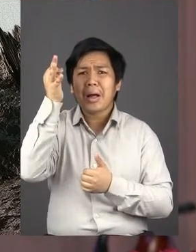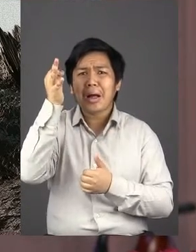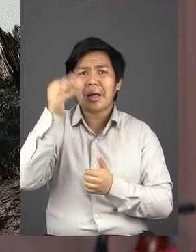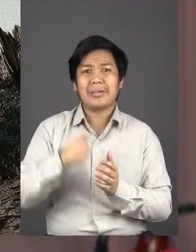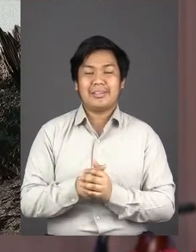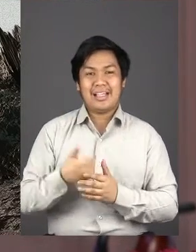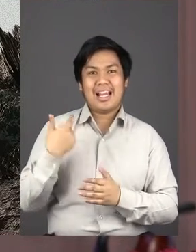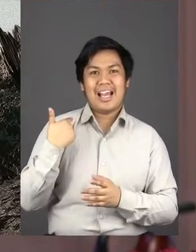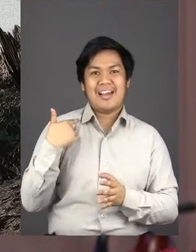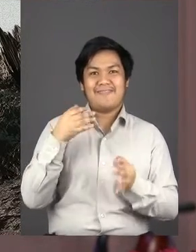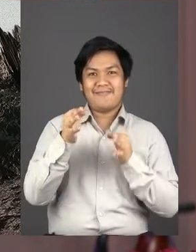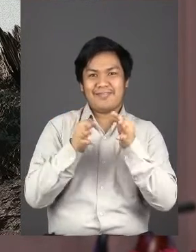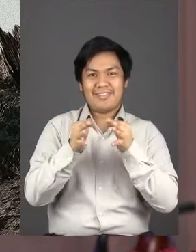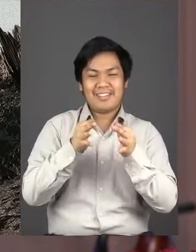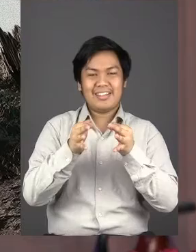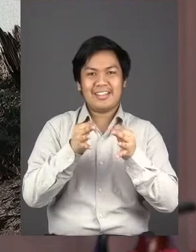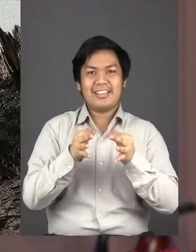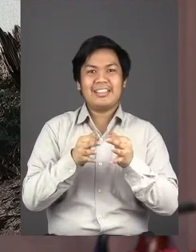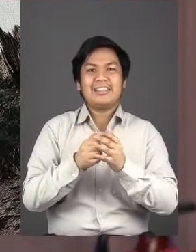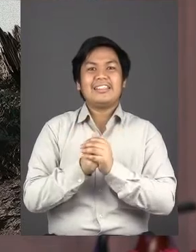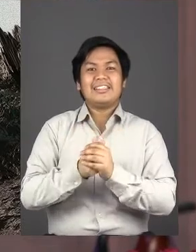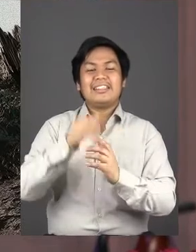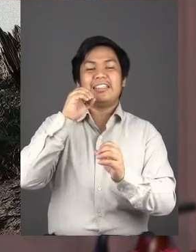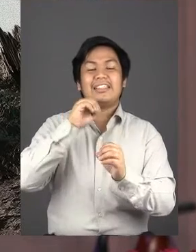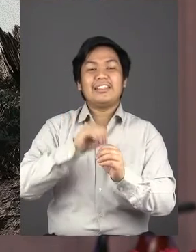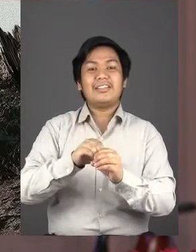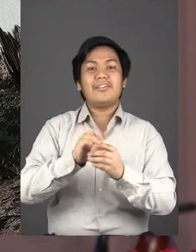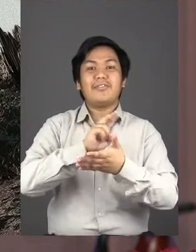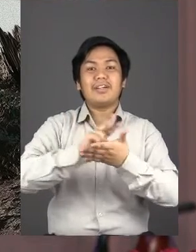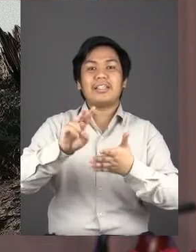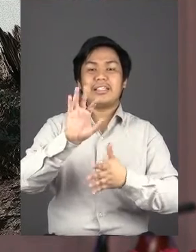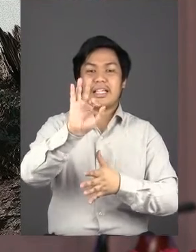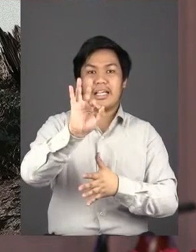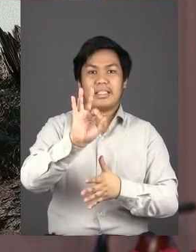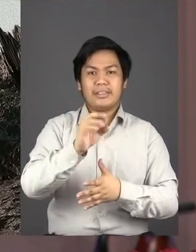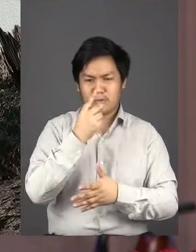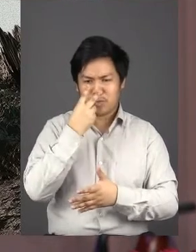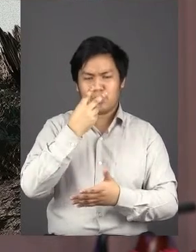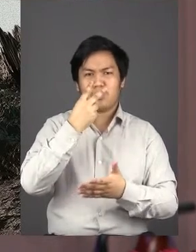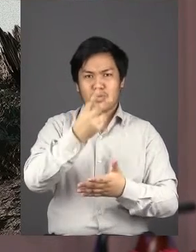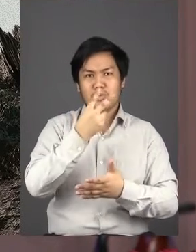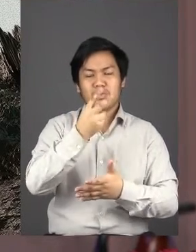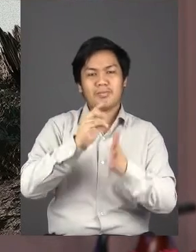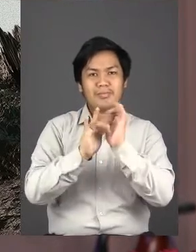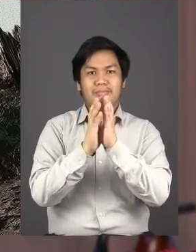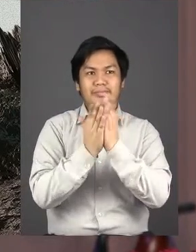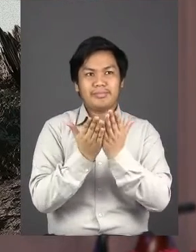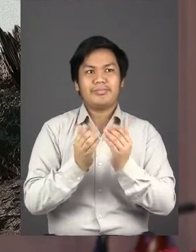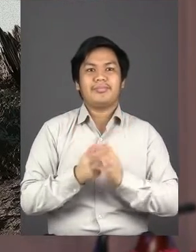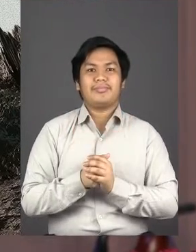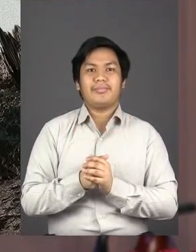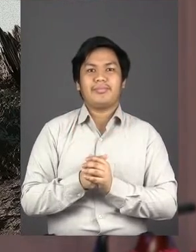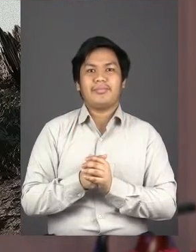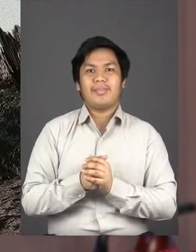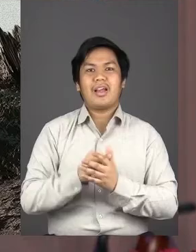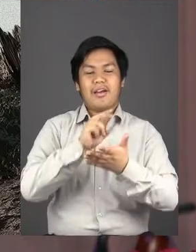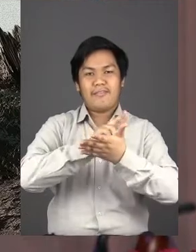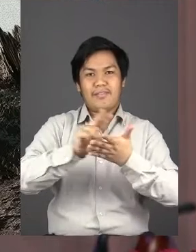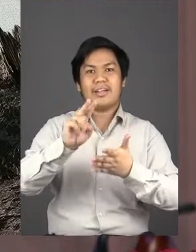may explanation siya sa verse 9. Tignan niyo yung verse 9. Tingnan nyo. Tignan ang verse